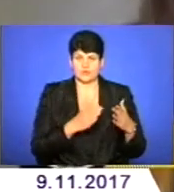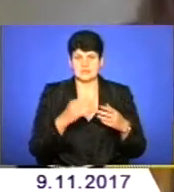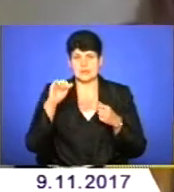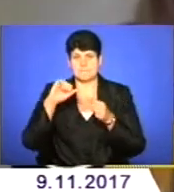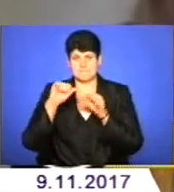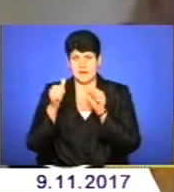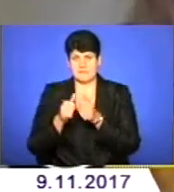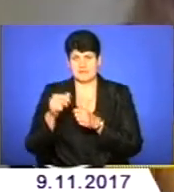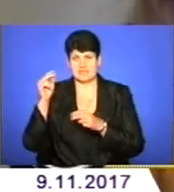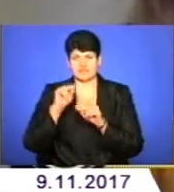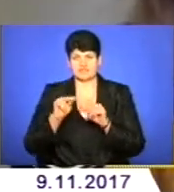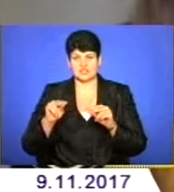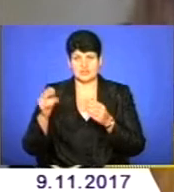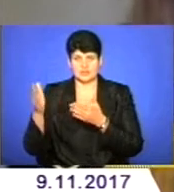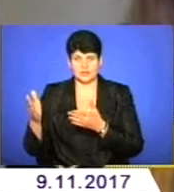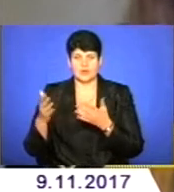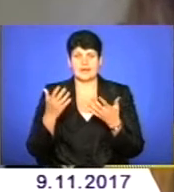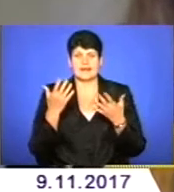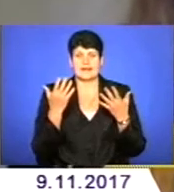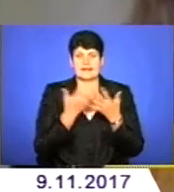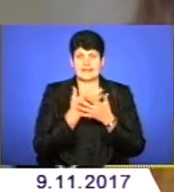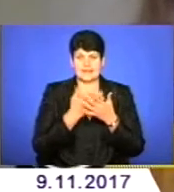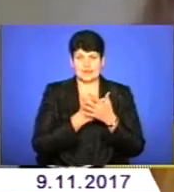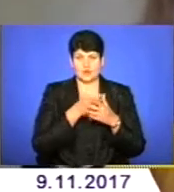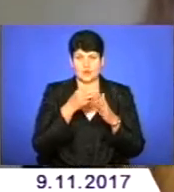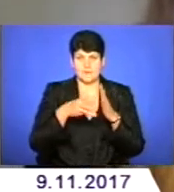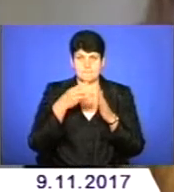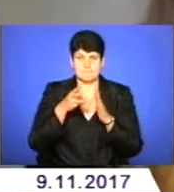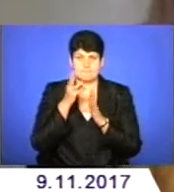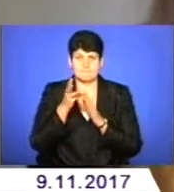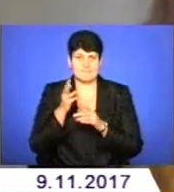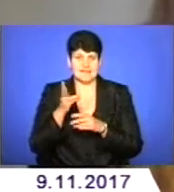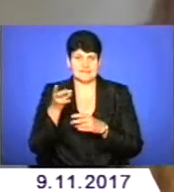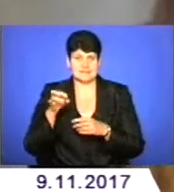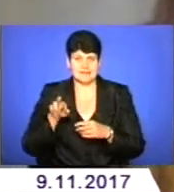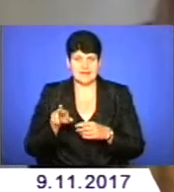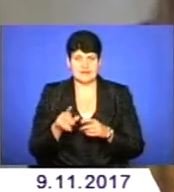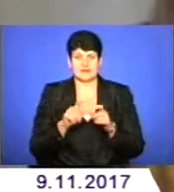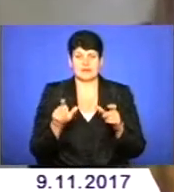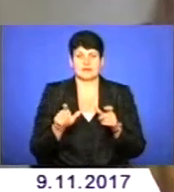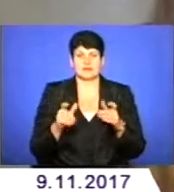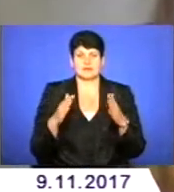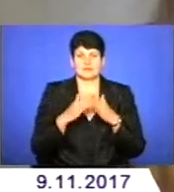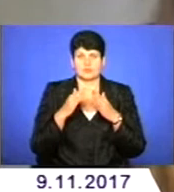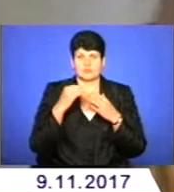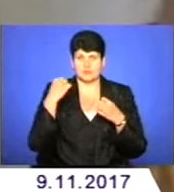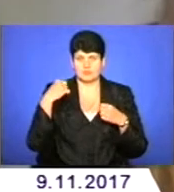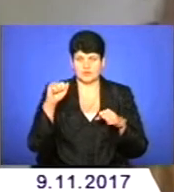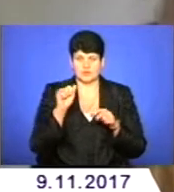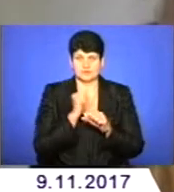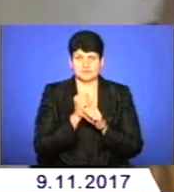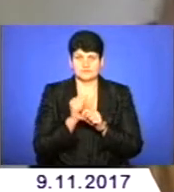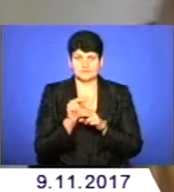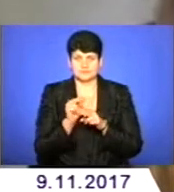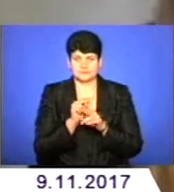вчителю, це є кіномайстерня, центр молодіжного дозвілля, оновлення глядацького залу Українського дому «Перемога», встановлення мультиспортивного майданчика